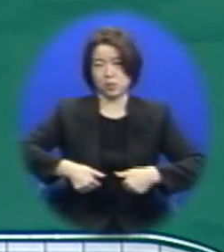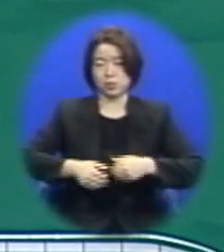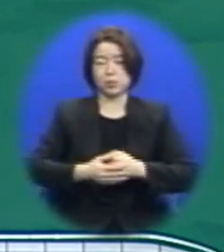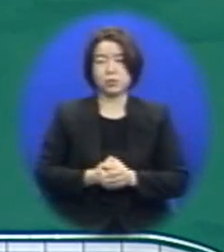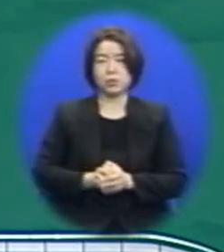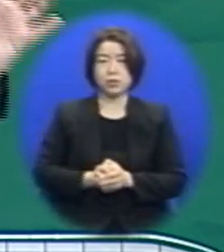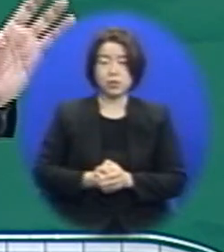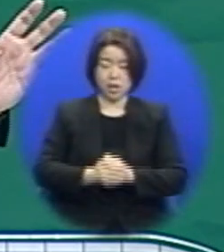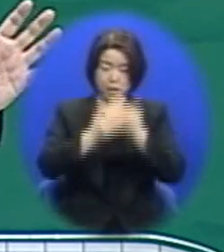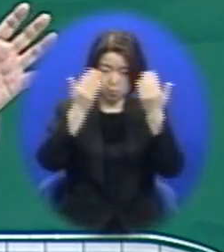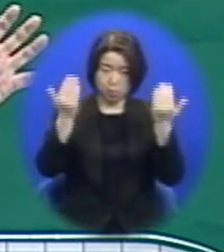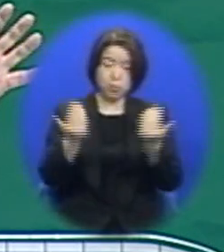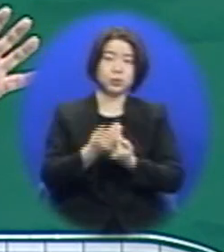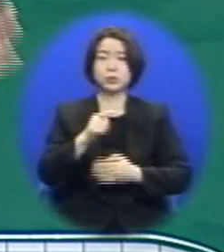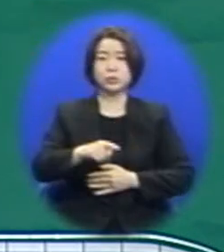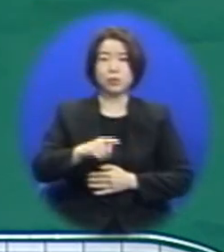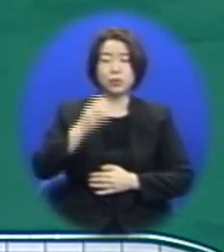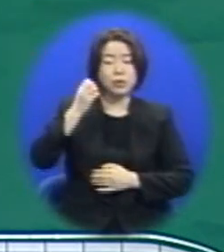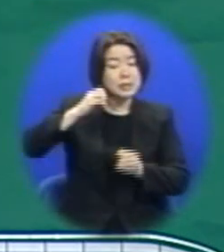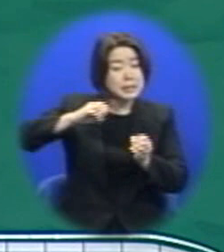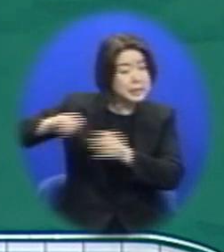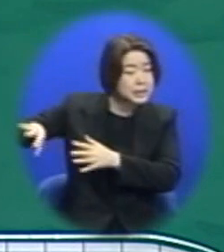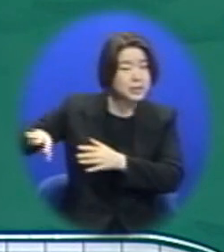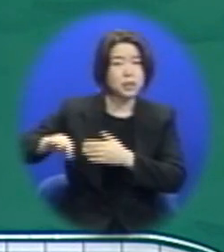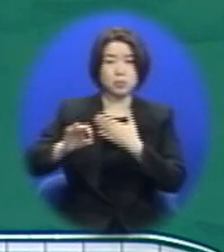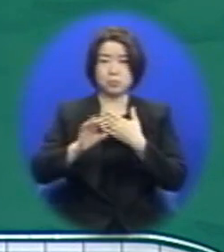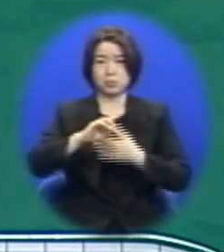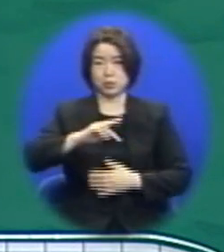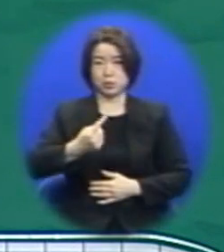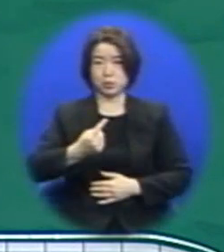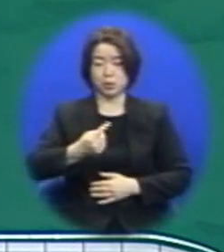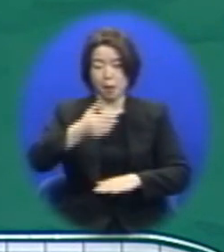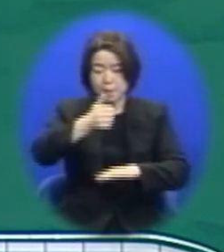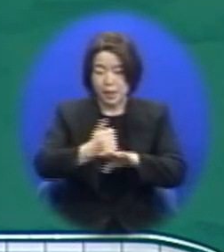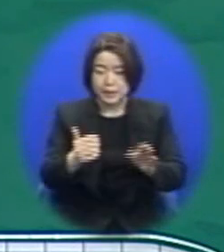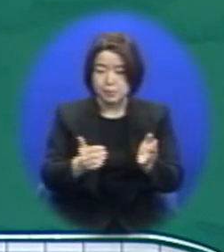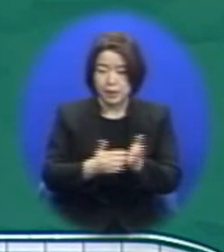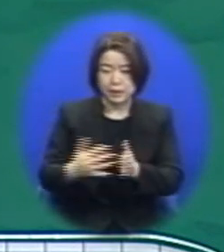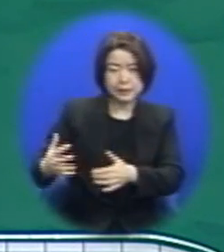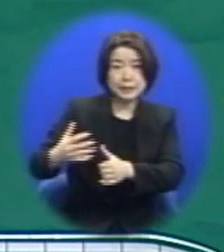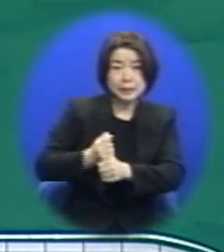여러분, 모든 것 다 잃어버려도 끝까지 놓칠 수 없는 게 있다면 뭐죠?